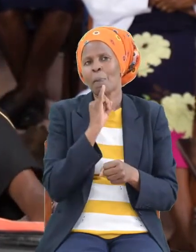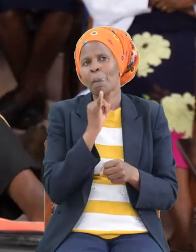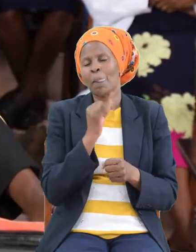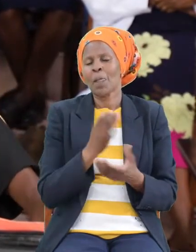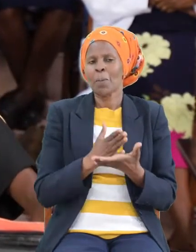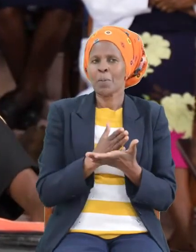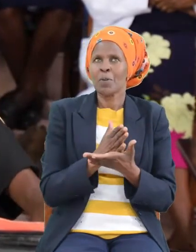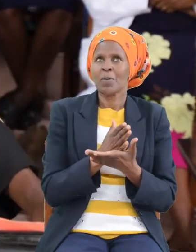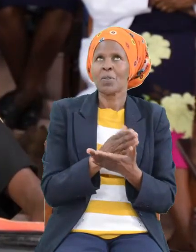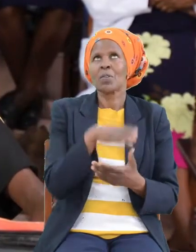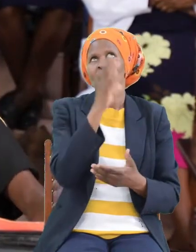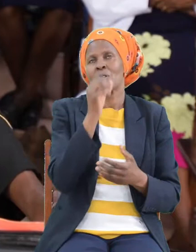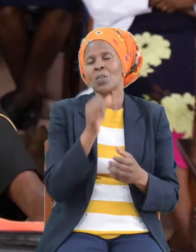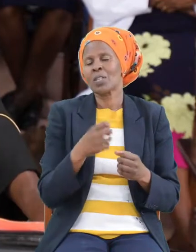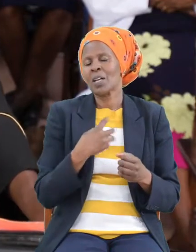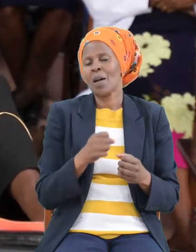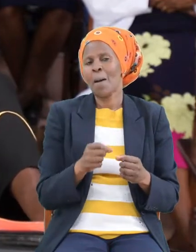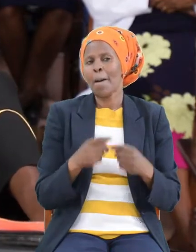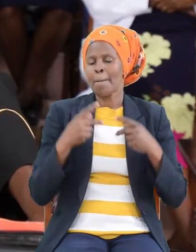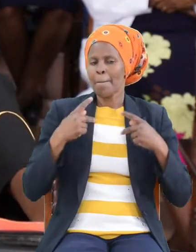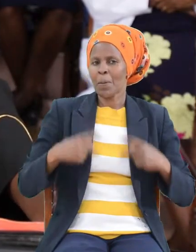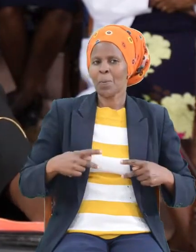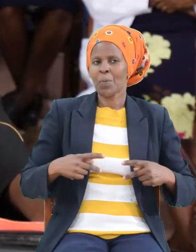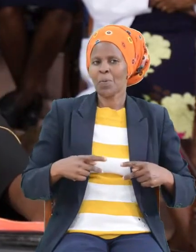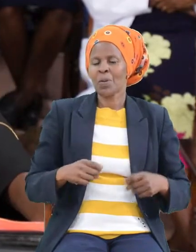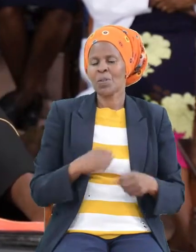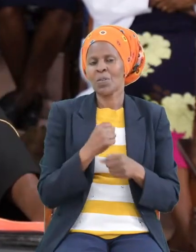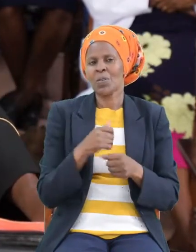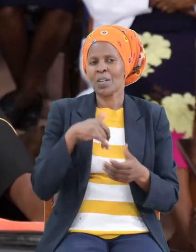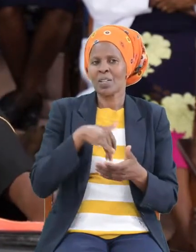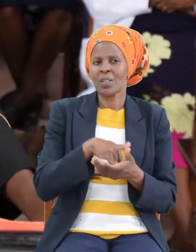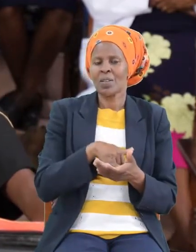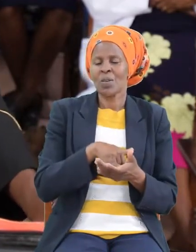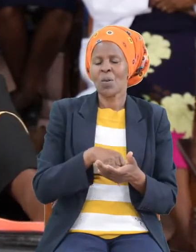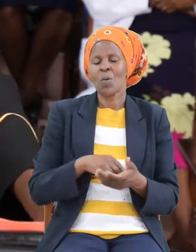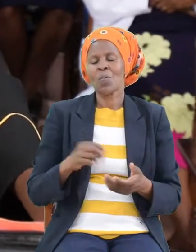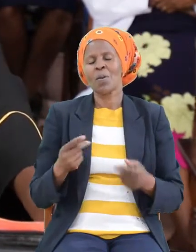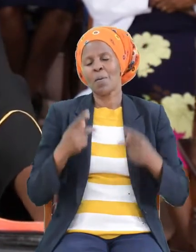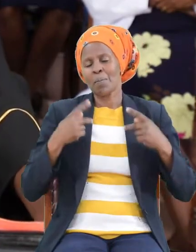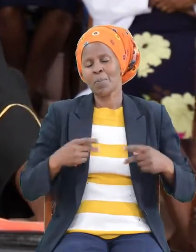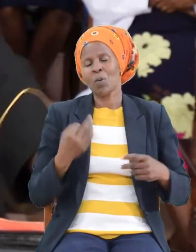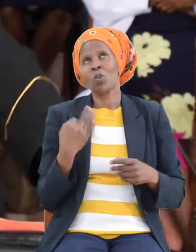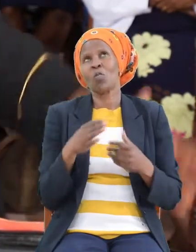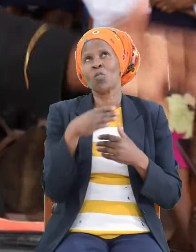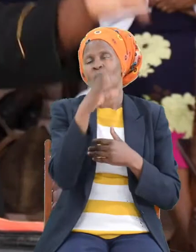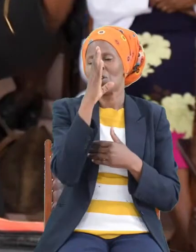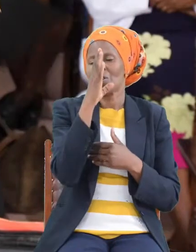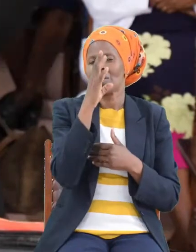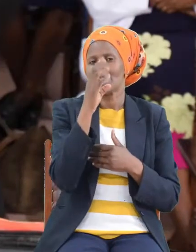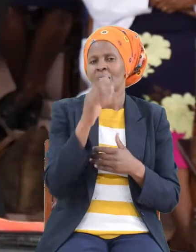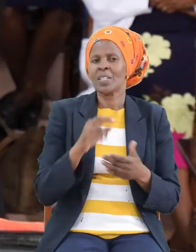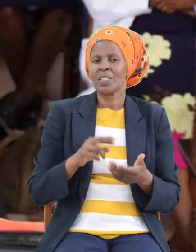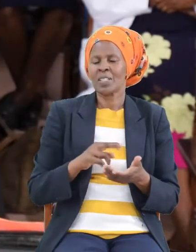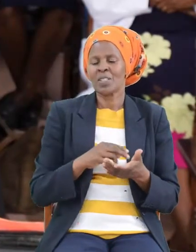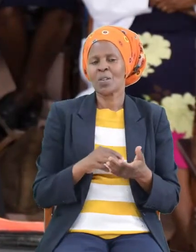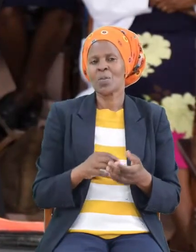na watu. Na tukifanya hivyo tunaambiwa sisi tutakuwa watu wa Mungu, wana wa Mungu. Need the Bible